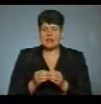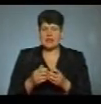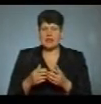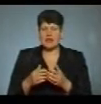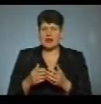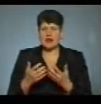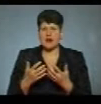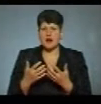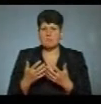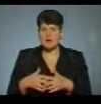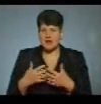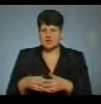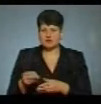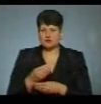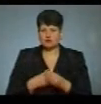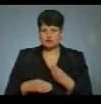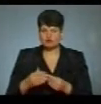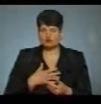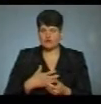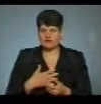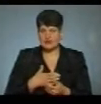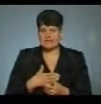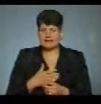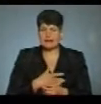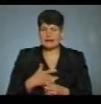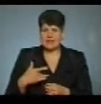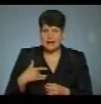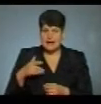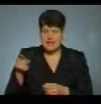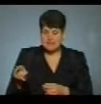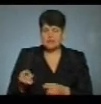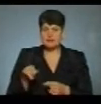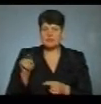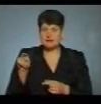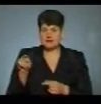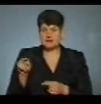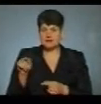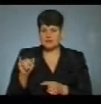вентиляції легень. Є в Залішівській районній лікарні. І якраз саме